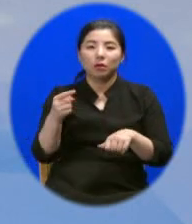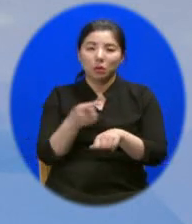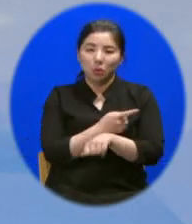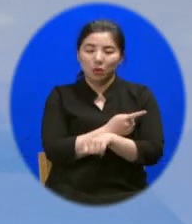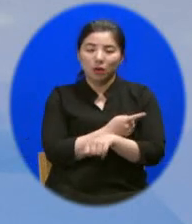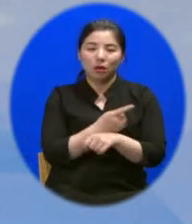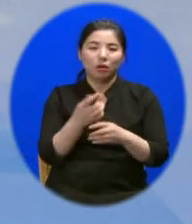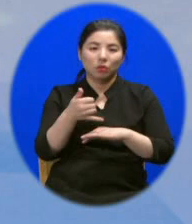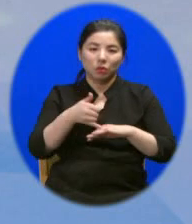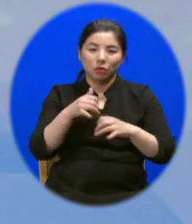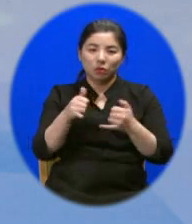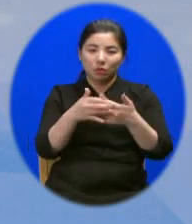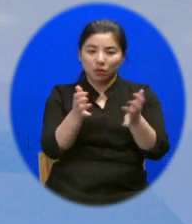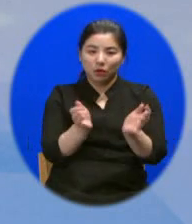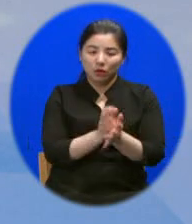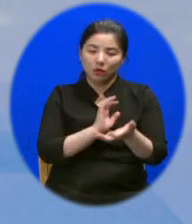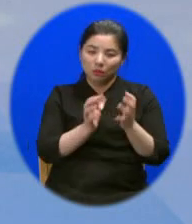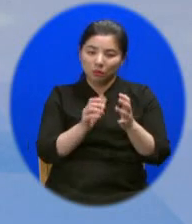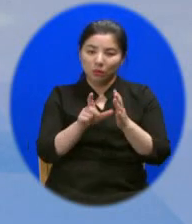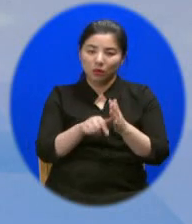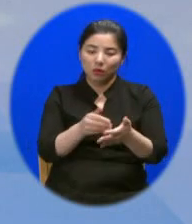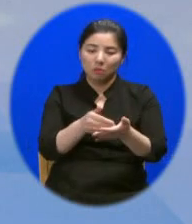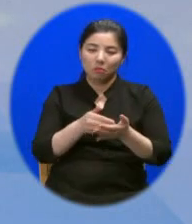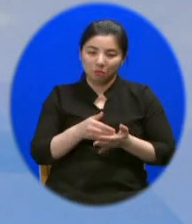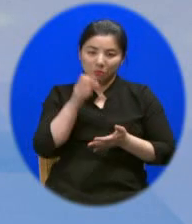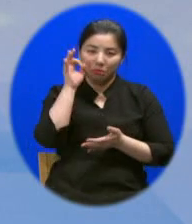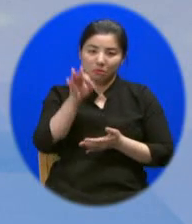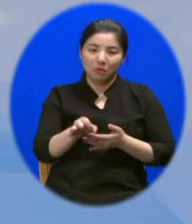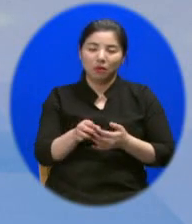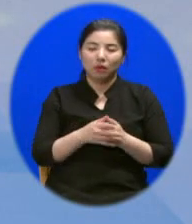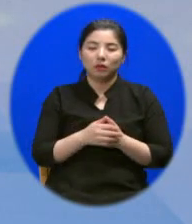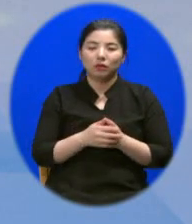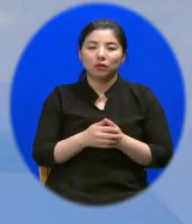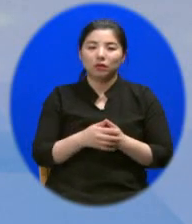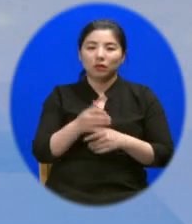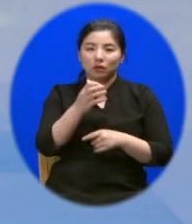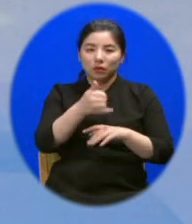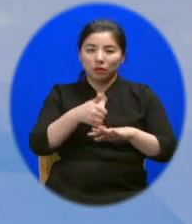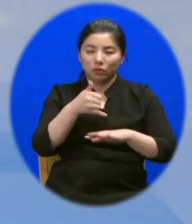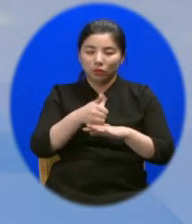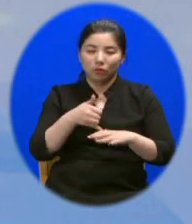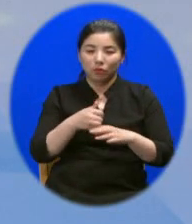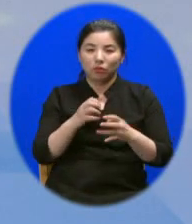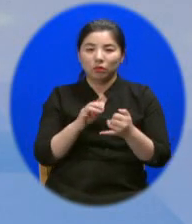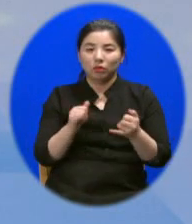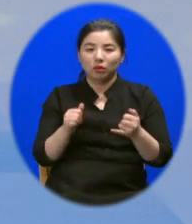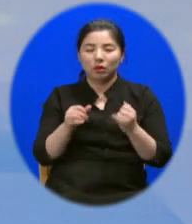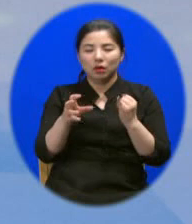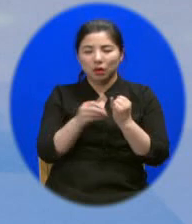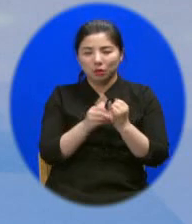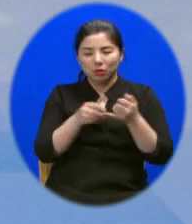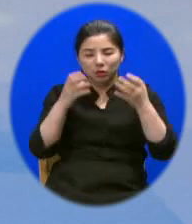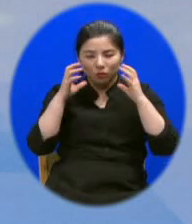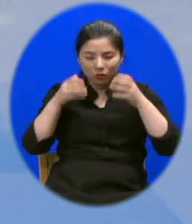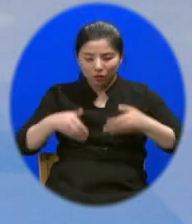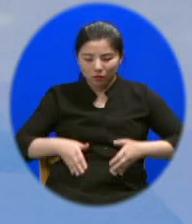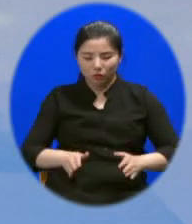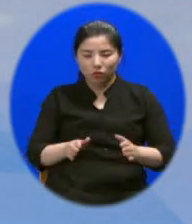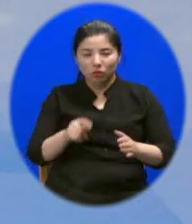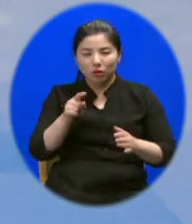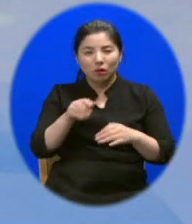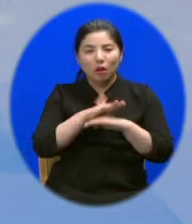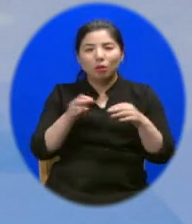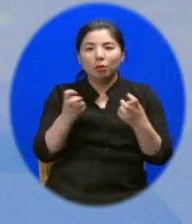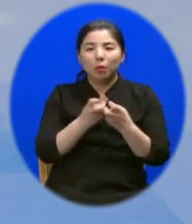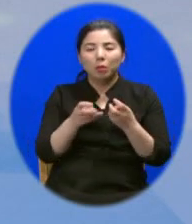노비 난 채워 의 간담회에서 책의 된 내용을 보면 0로 경우 농업인 의 경우 임신 출산 육아에 대한 처제 전무 하답니다